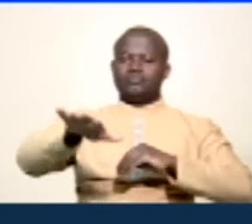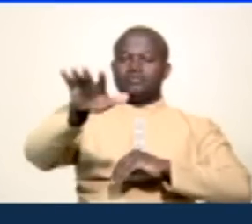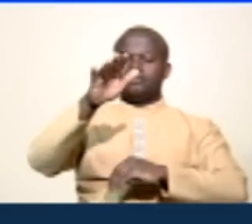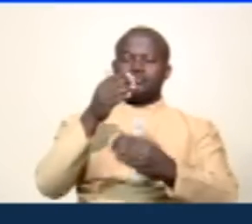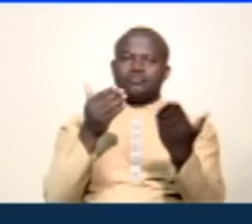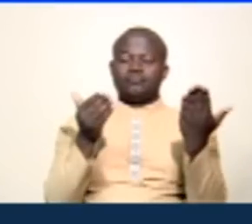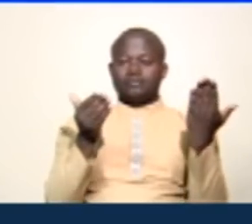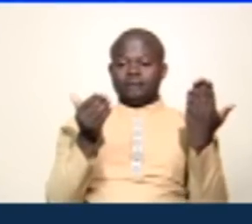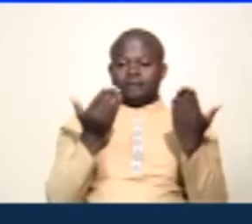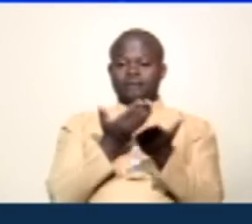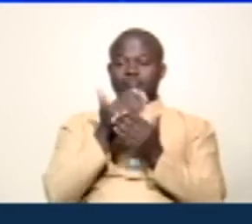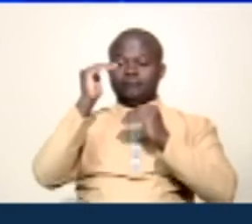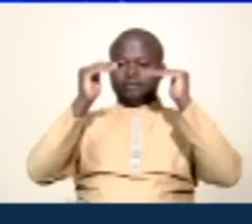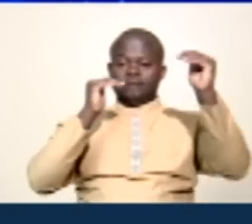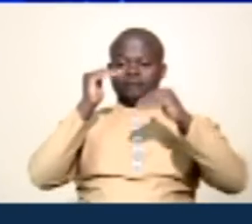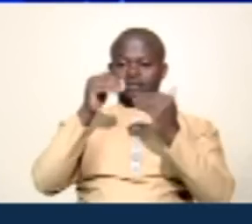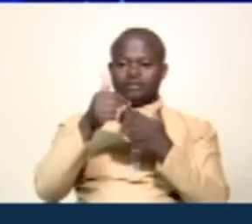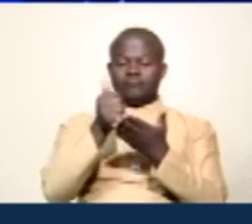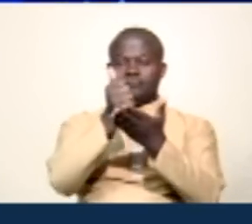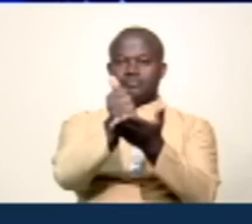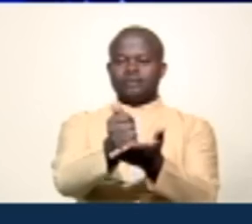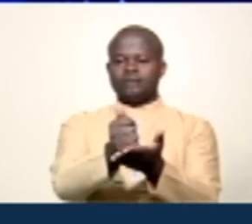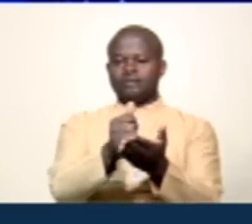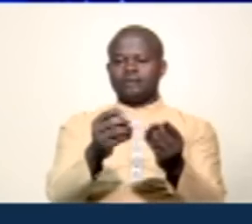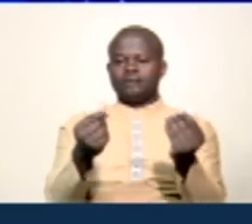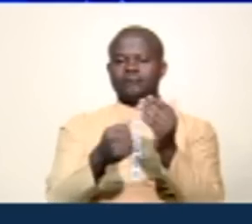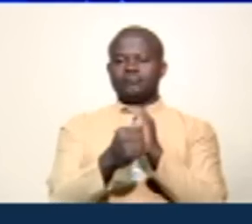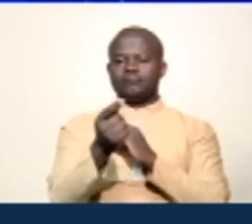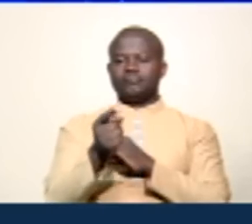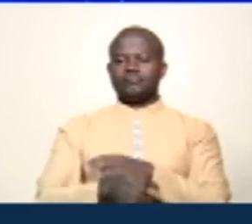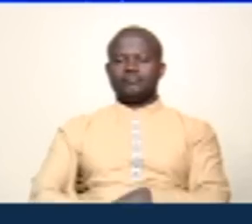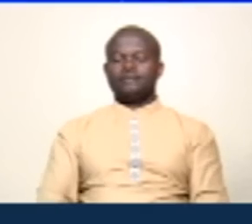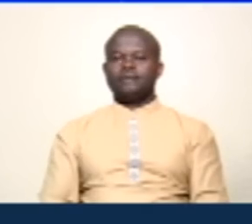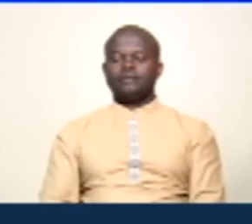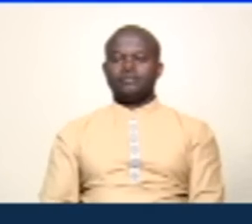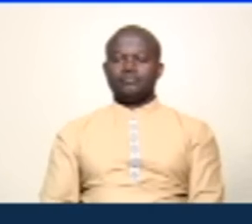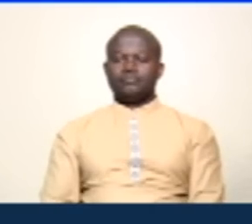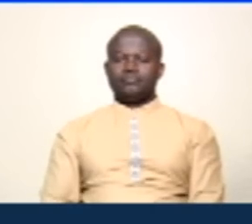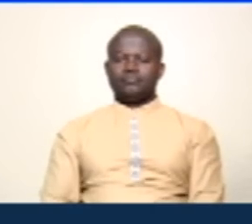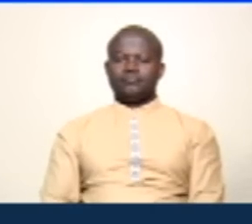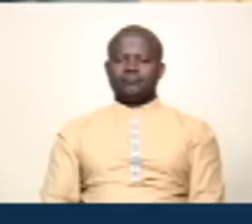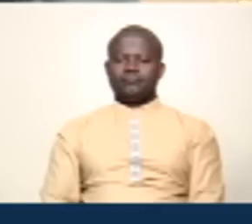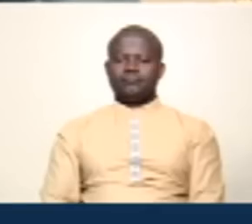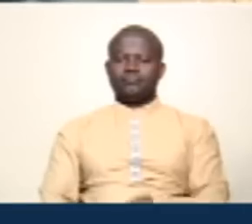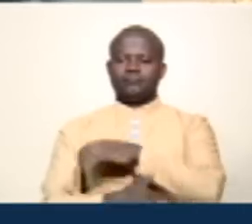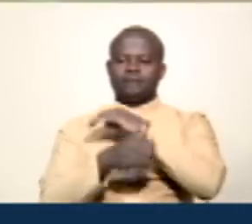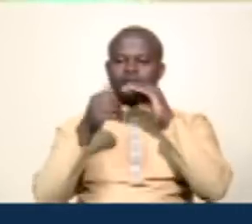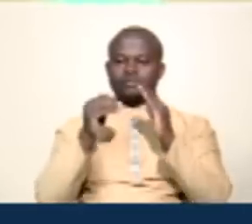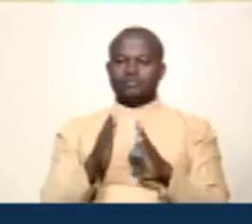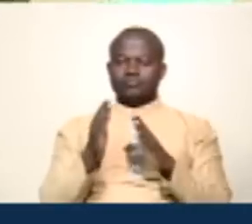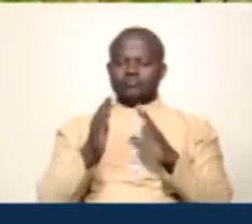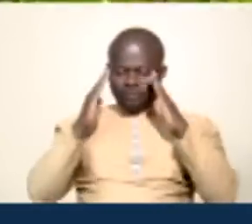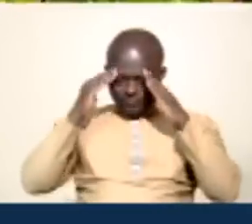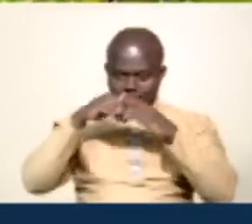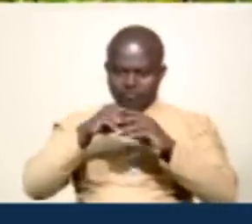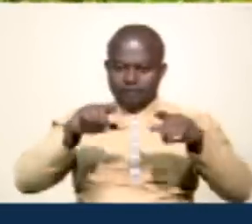masoko. Bakabasaba inzego z'ubuyobozi kugira icyo zikora kuri iki kibazo. Tuyisenga Adolphe arakomeza. Aba bajura b'imyaka ngo birara